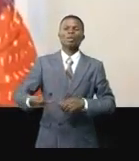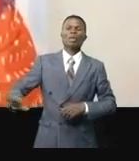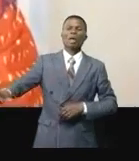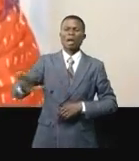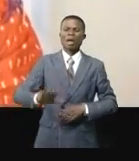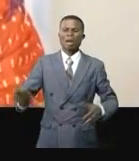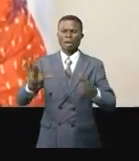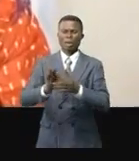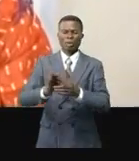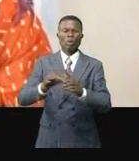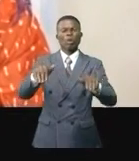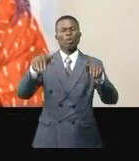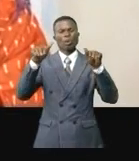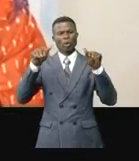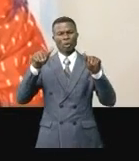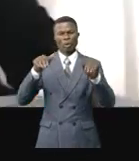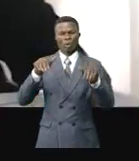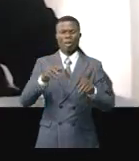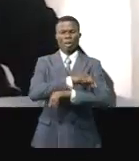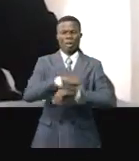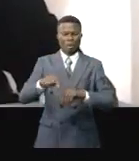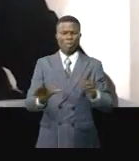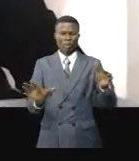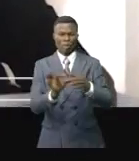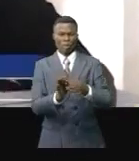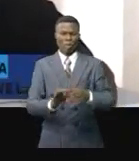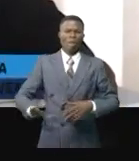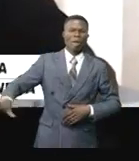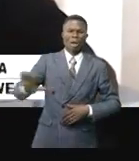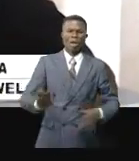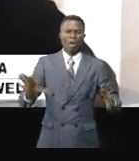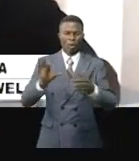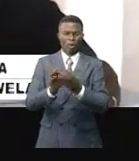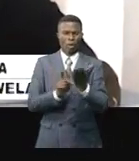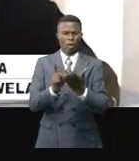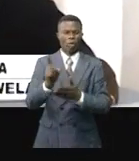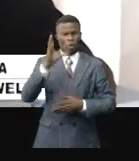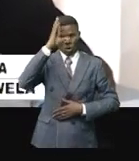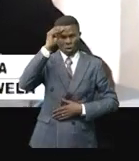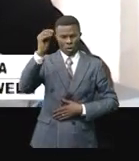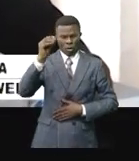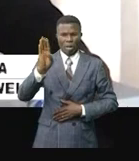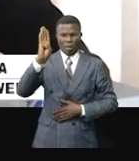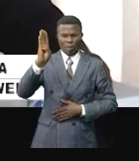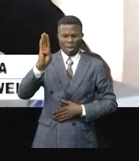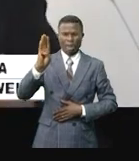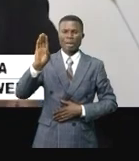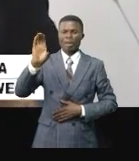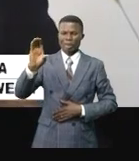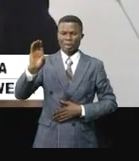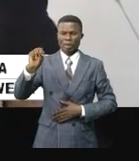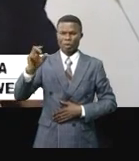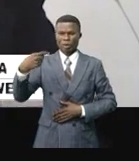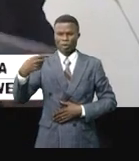le réfugié, HCR, le Bureau conjoint des Nations Unies aux droits de l'homme, BCNUDH et World